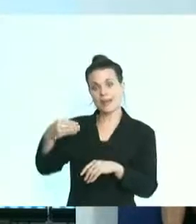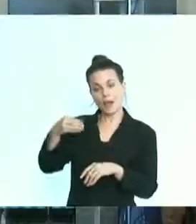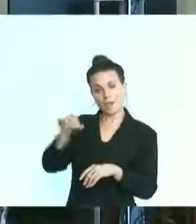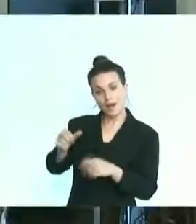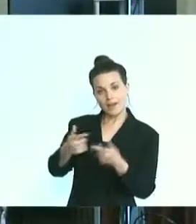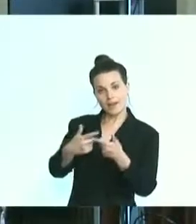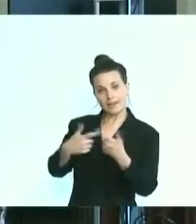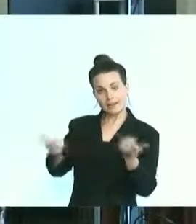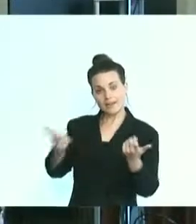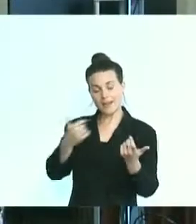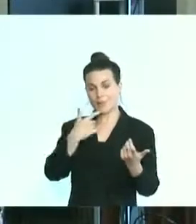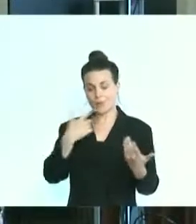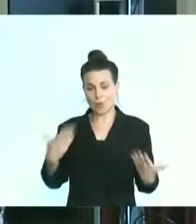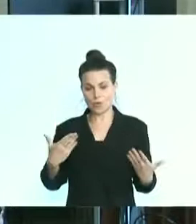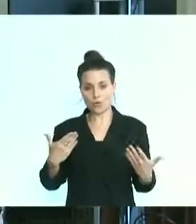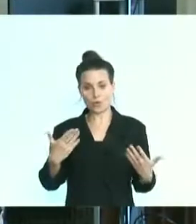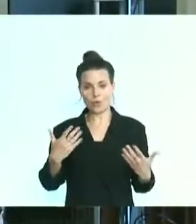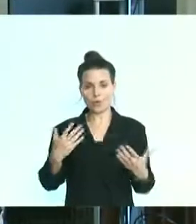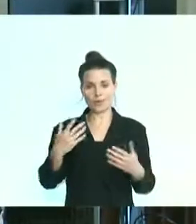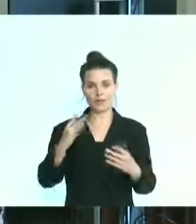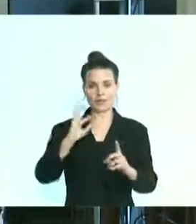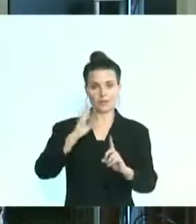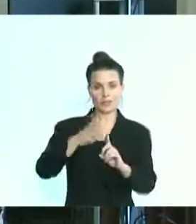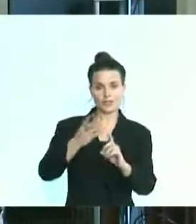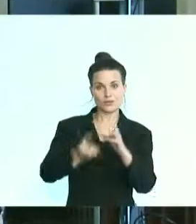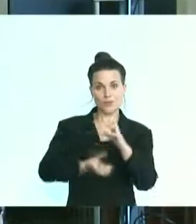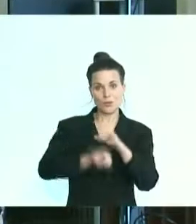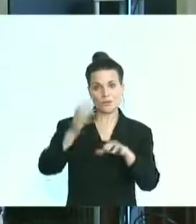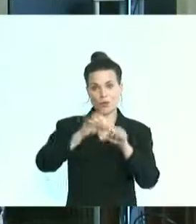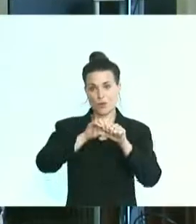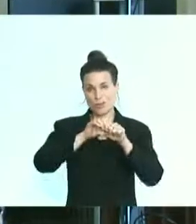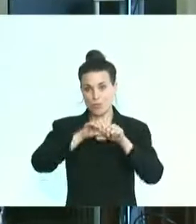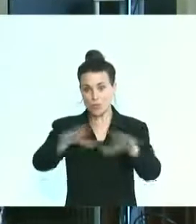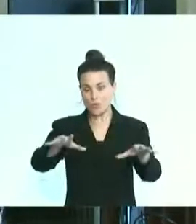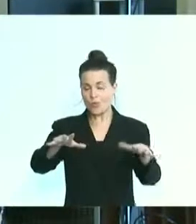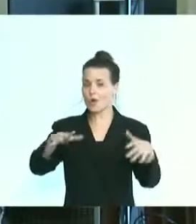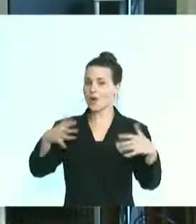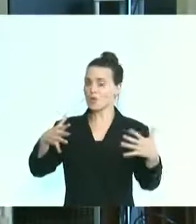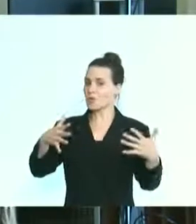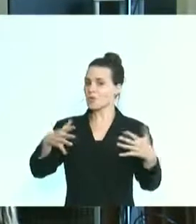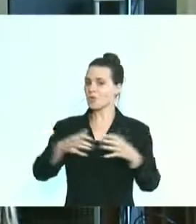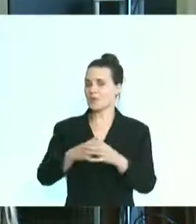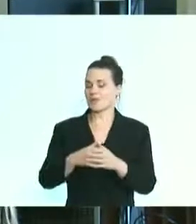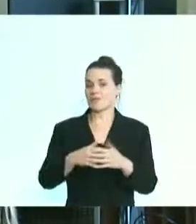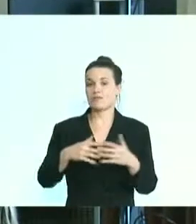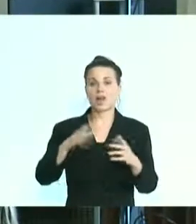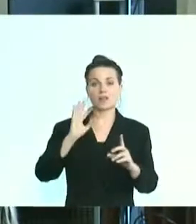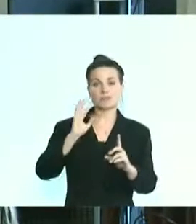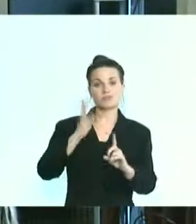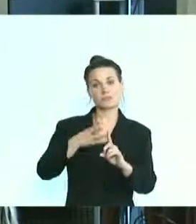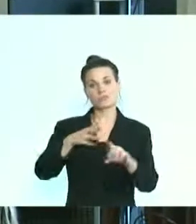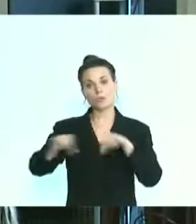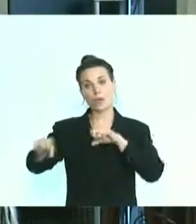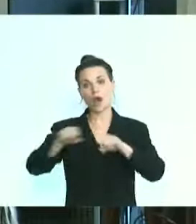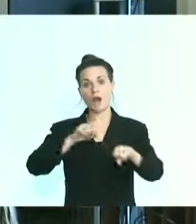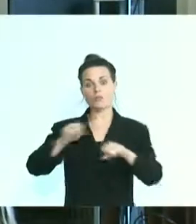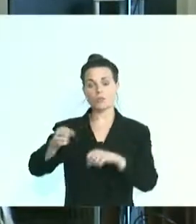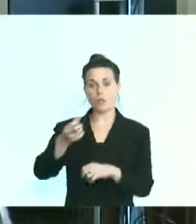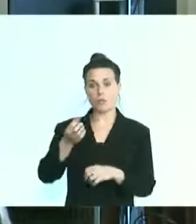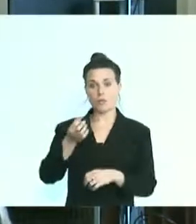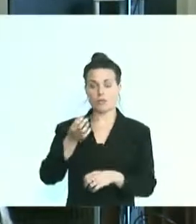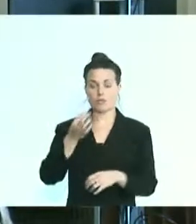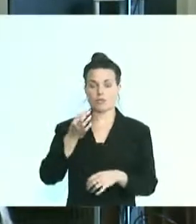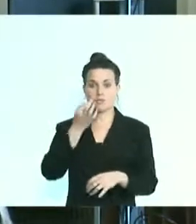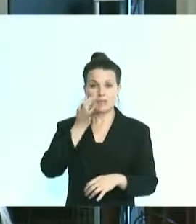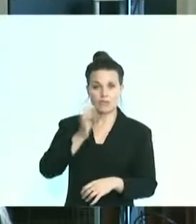lancer cette action-là aujourd'hui. Et c'est pas n'importe quelle action, parce que c'est une action qui va toucher chacun d'entre nous dans des situations différentes de vie, mais